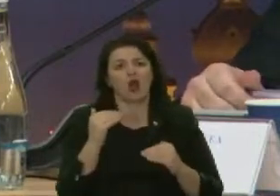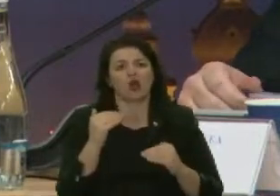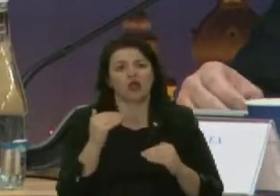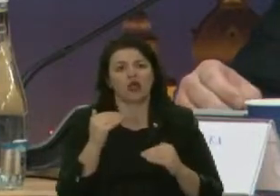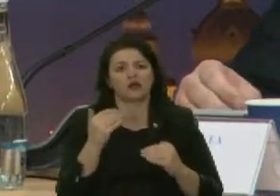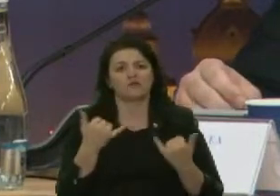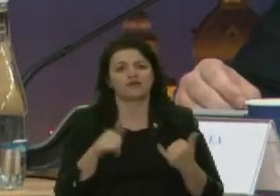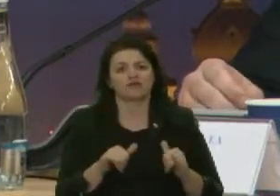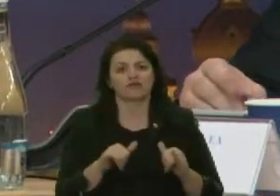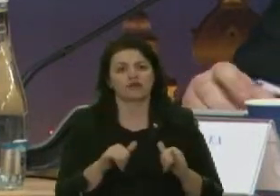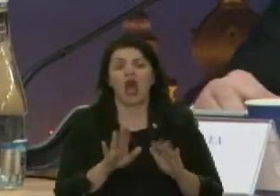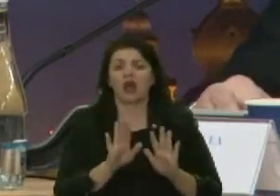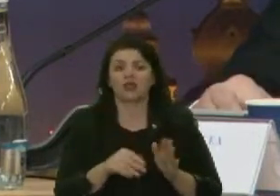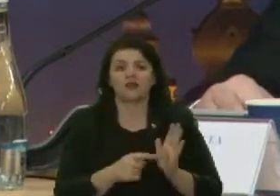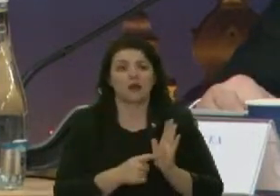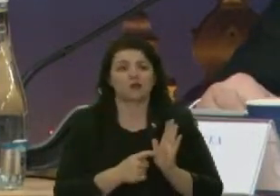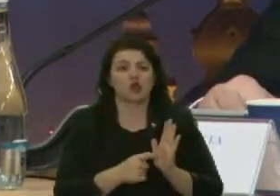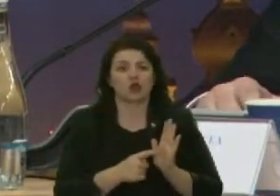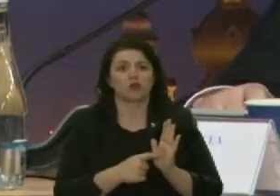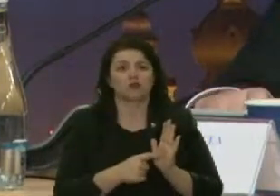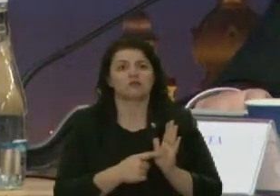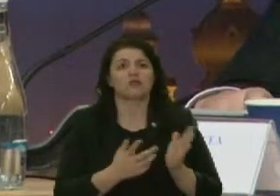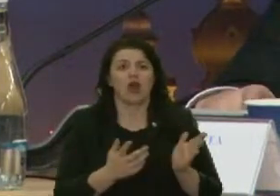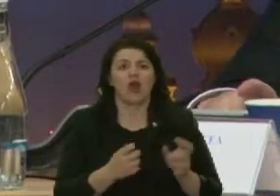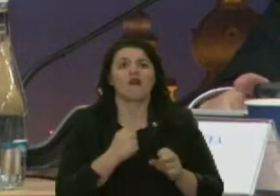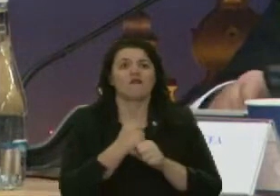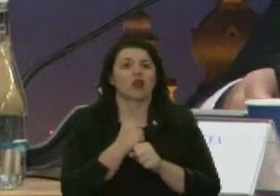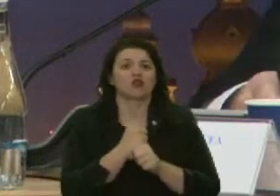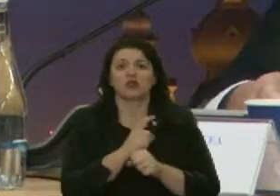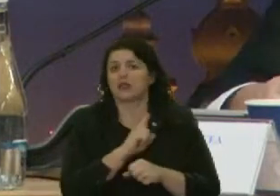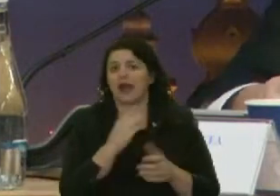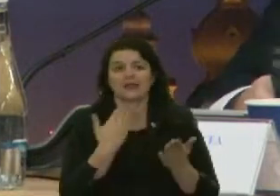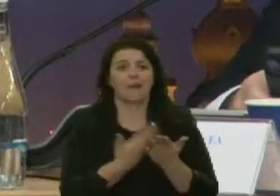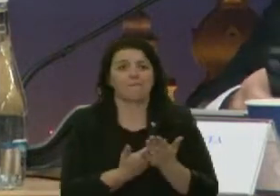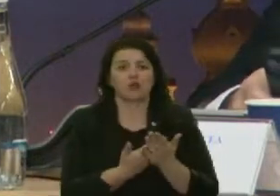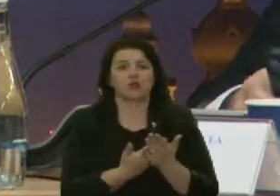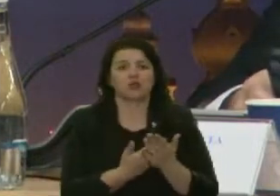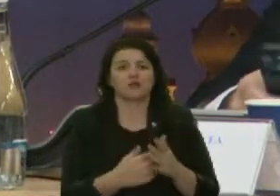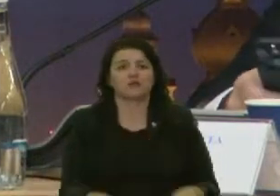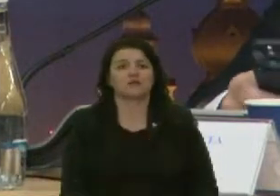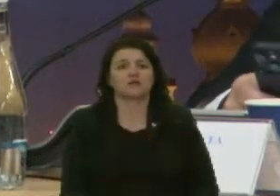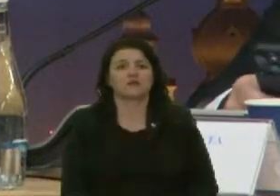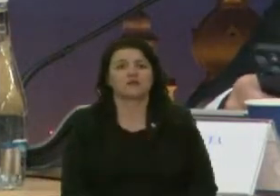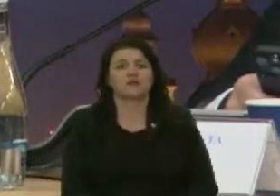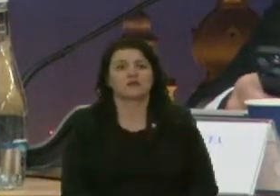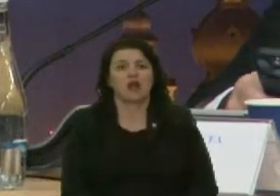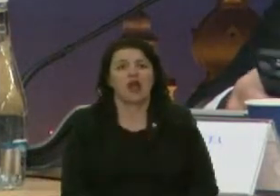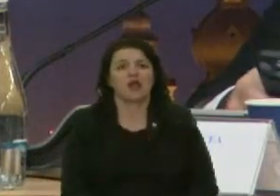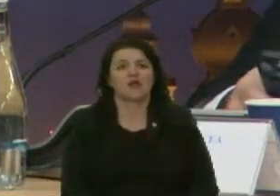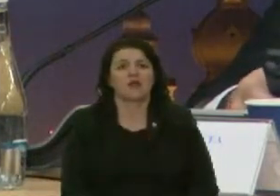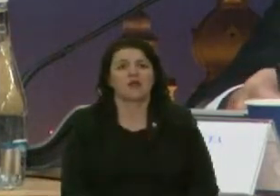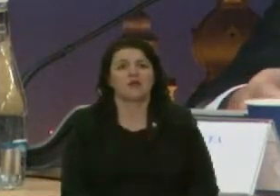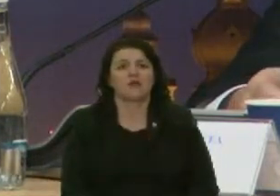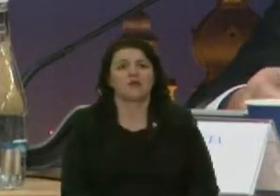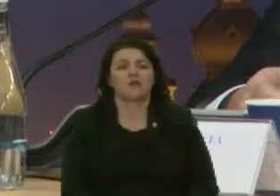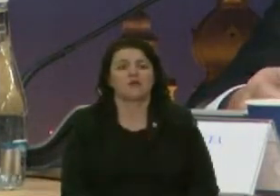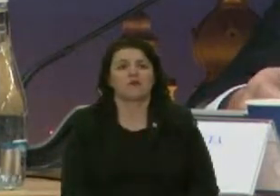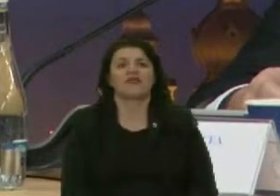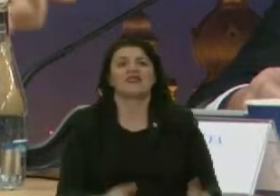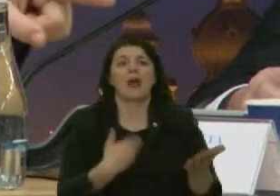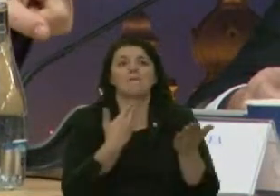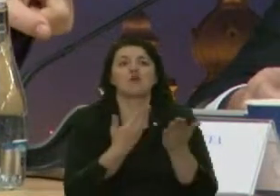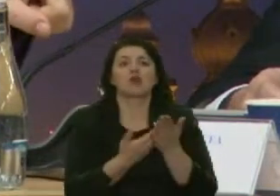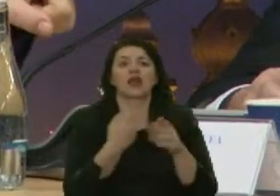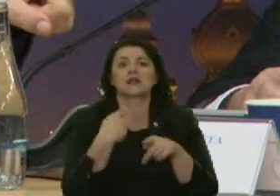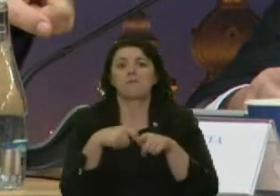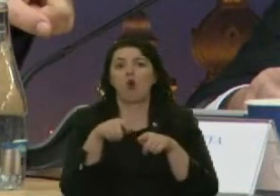are loc atât atât v am cerut depuneți l Dar n ați depus depuneți vă rog este depuneți vă